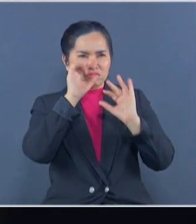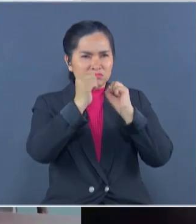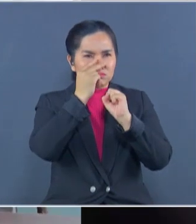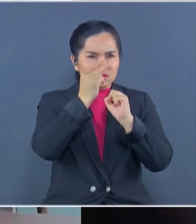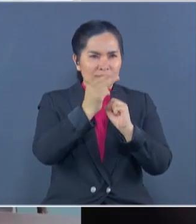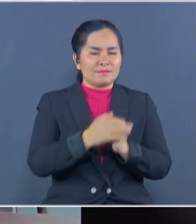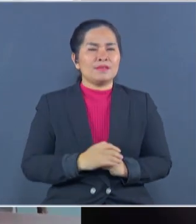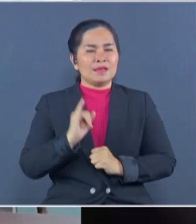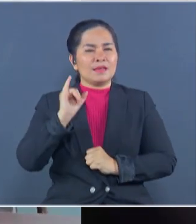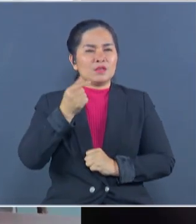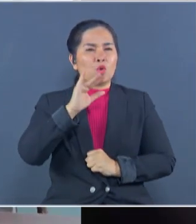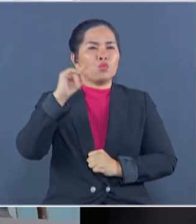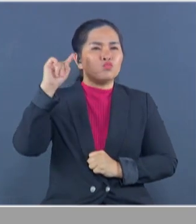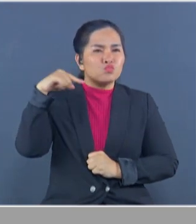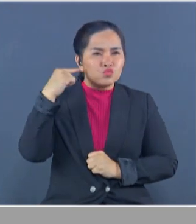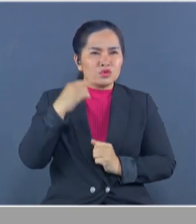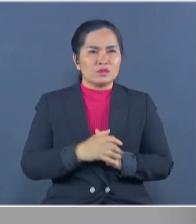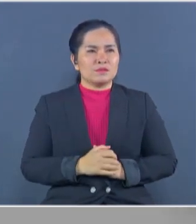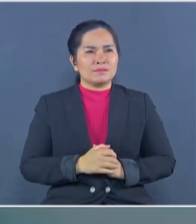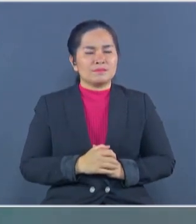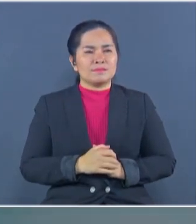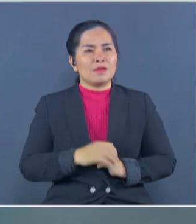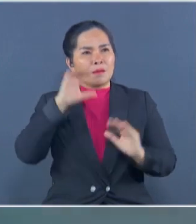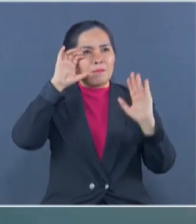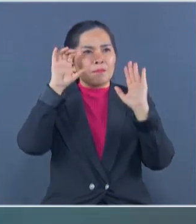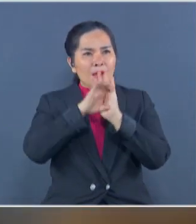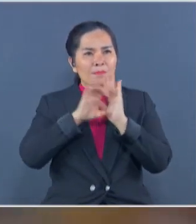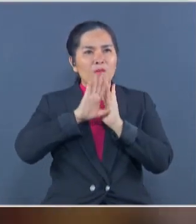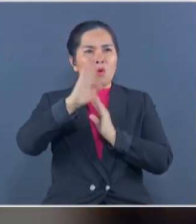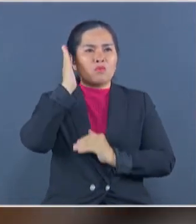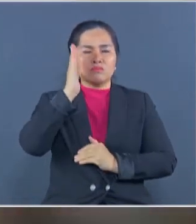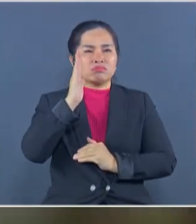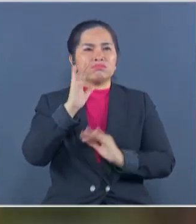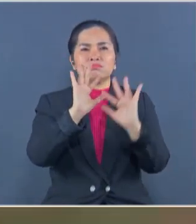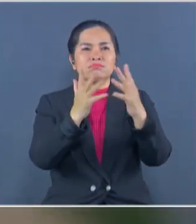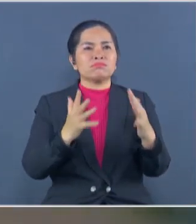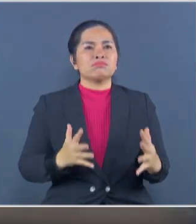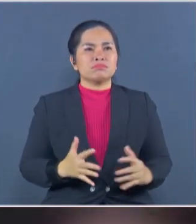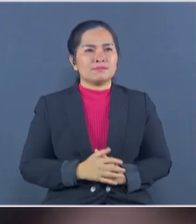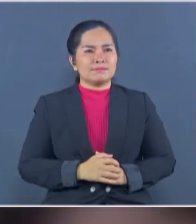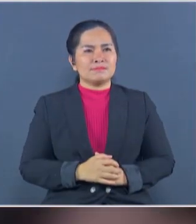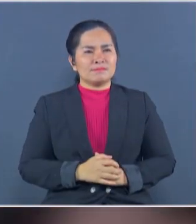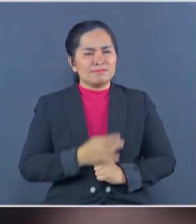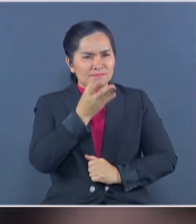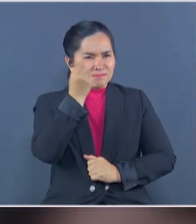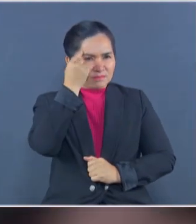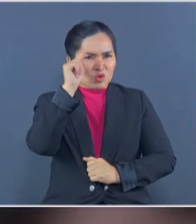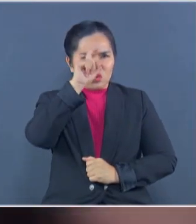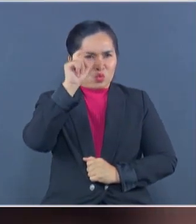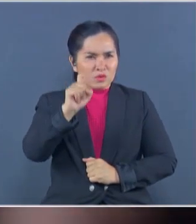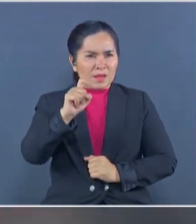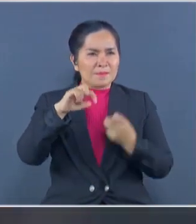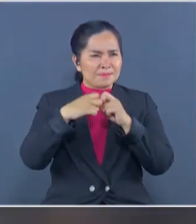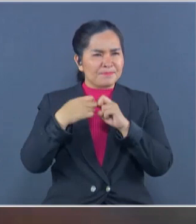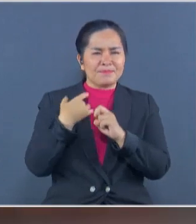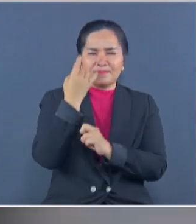ข้าไปส่อง IG ของสาวโบค่ะแต่ว่าอะไรไม่เจอรูปคู่ที่เคยลงไว้จนหลายคนก็สงสัยว่าเอ๊ะเกิดอะ